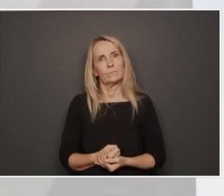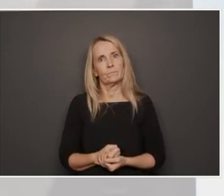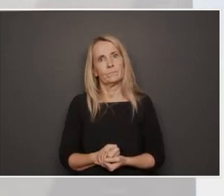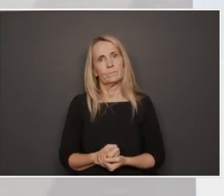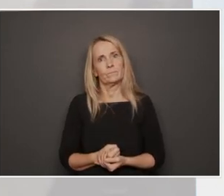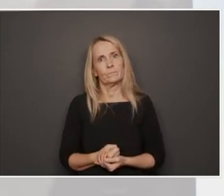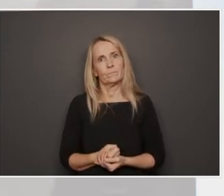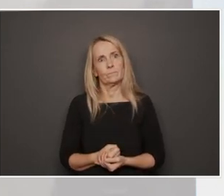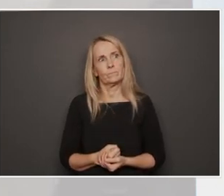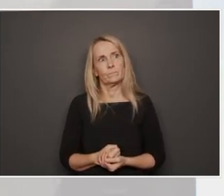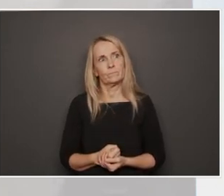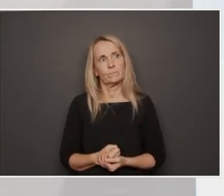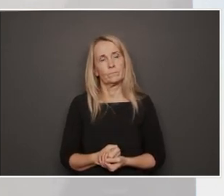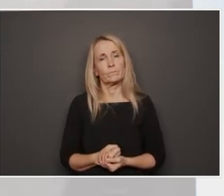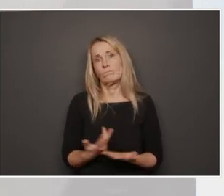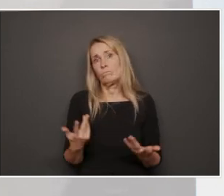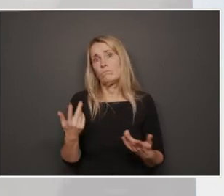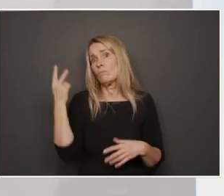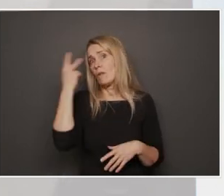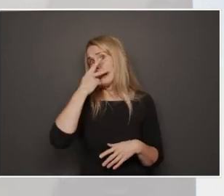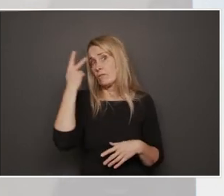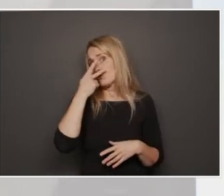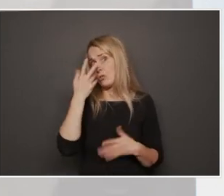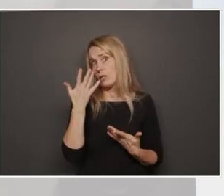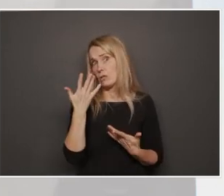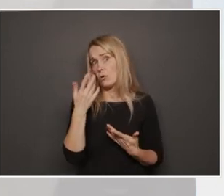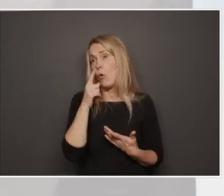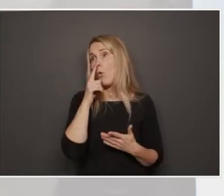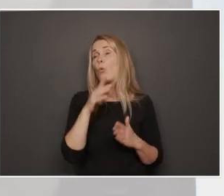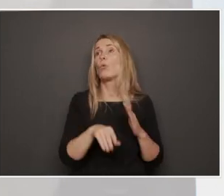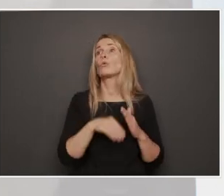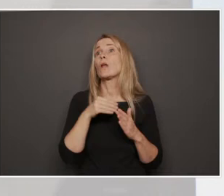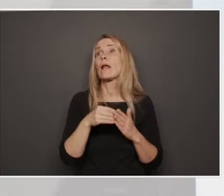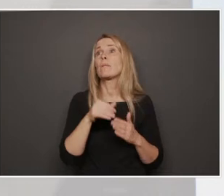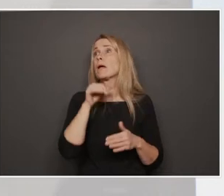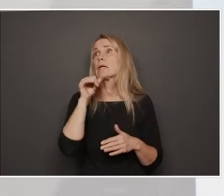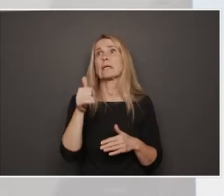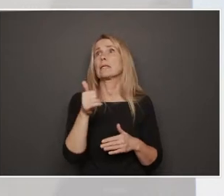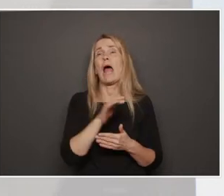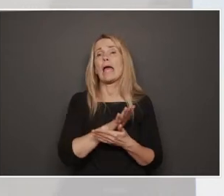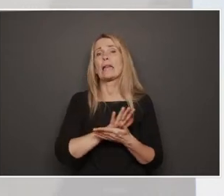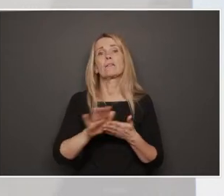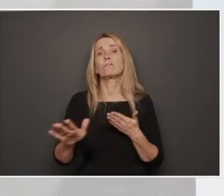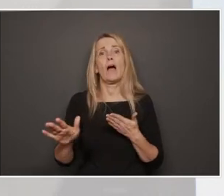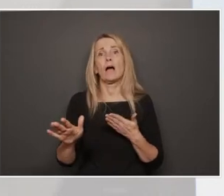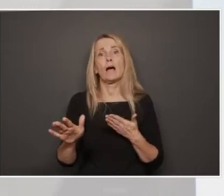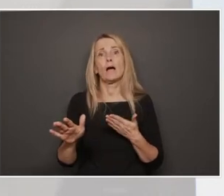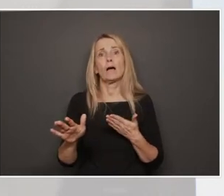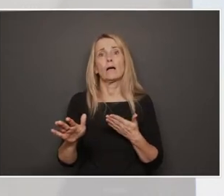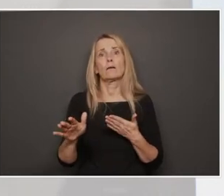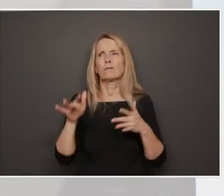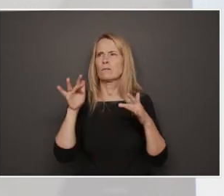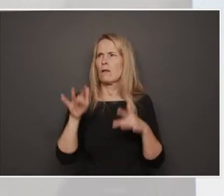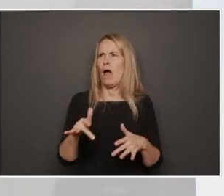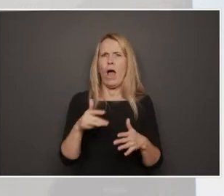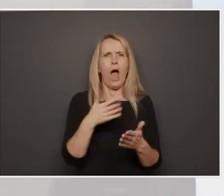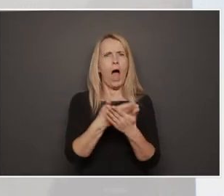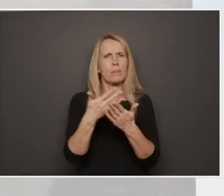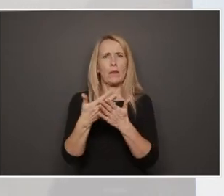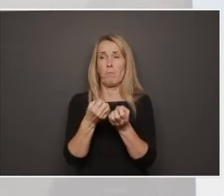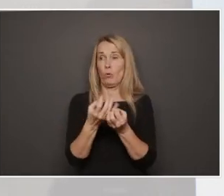Es ist nachvollziehbar, dass das also für Unternehmen nicht sehr einfach ist, sich in diesem reichhaltigen